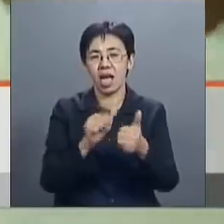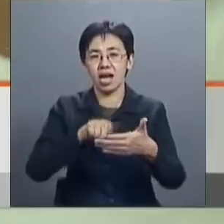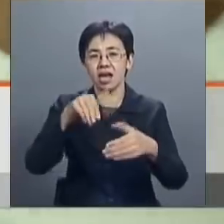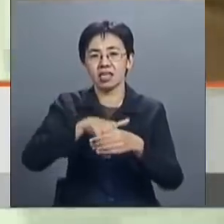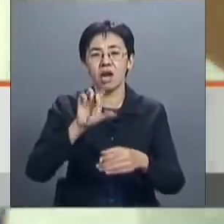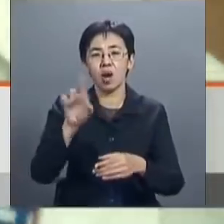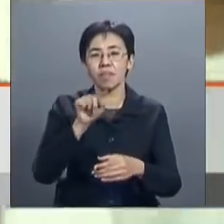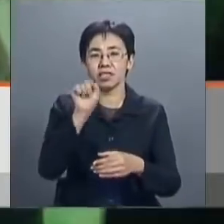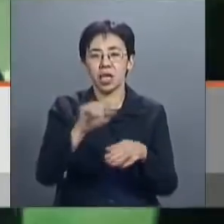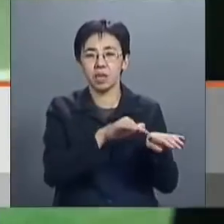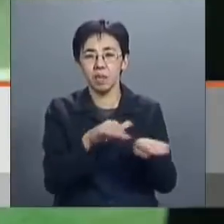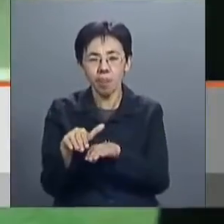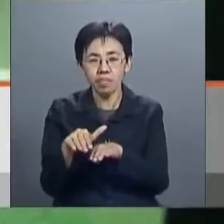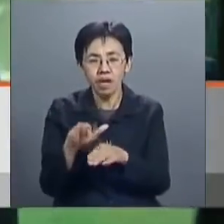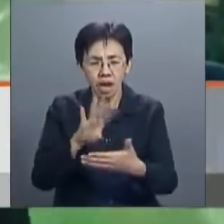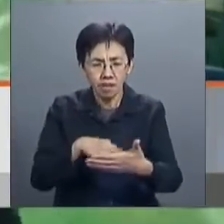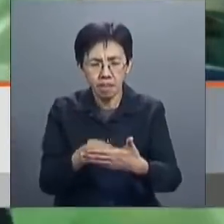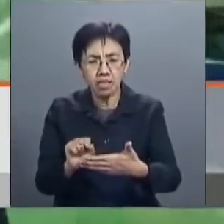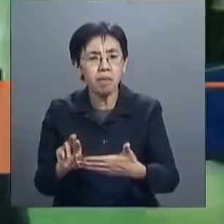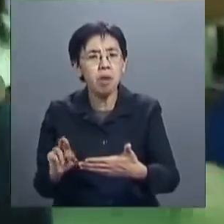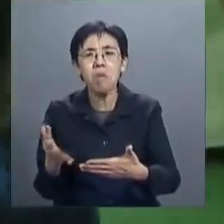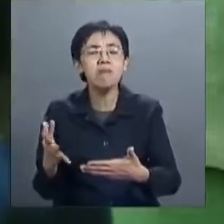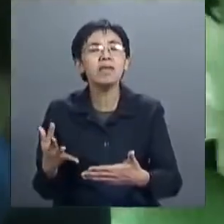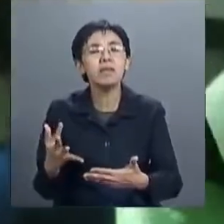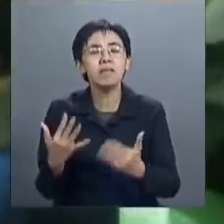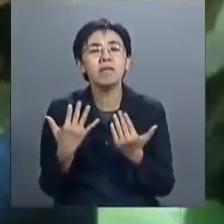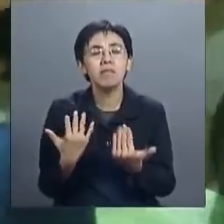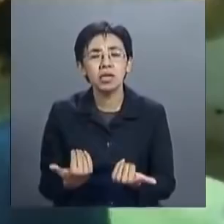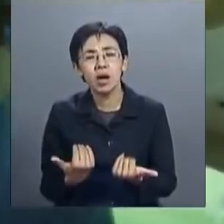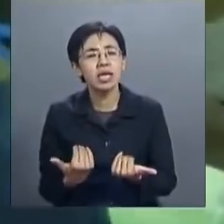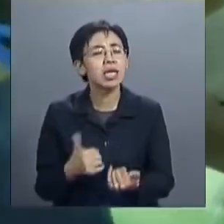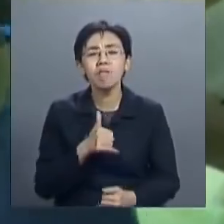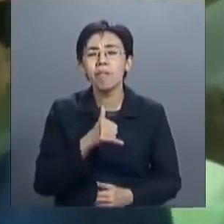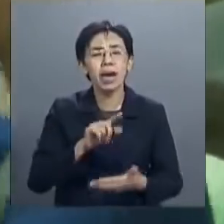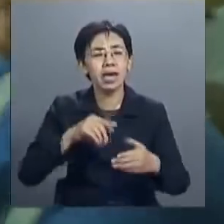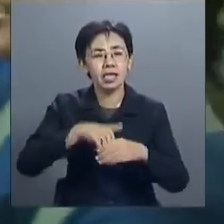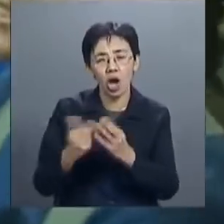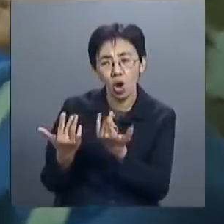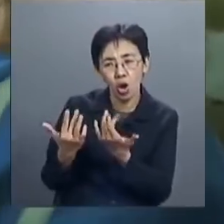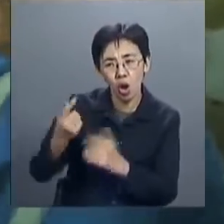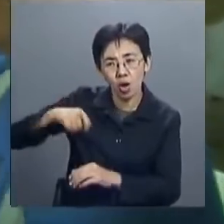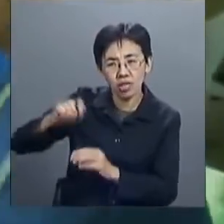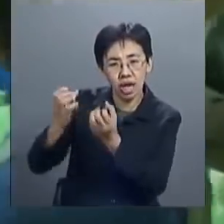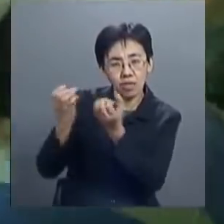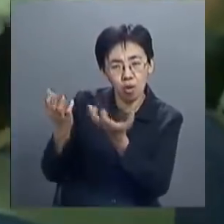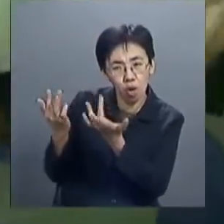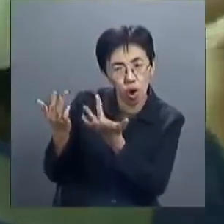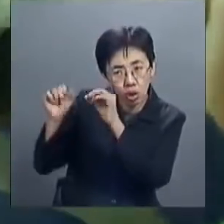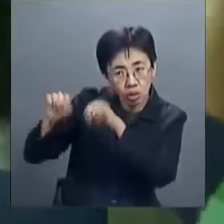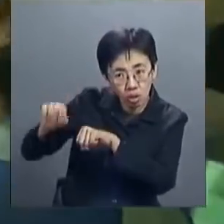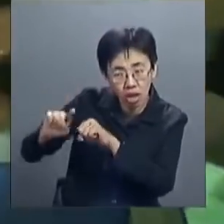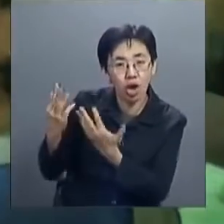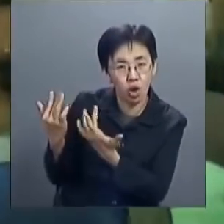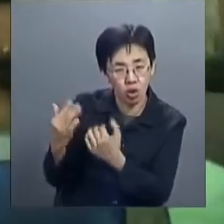100% ค่ะโดยยังไม่มีแผนสำรองใดไว้ในขณะนี้พร้อมรอติดตามคำวินิจฉัยของศาลรัฐธรรมนูญค่ะ